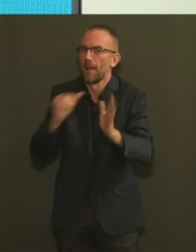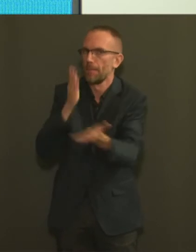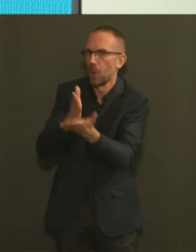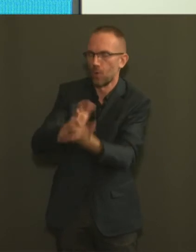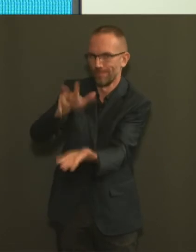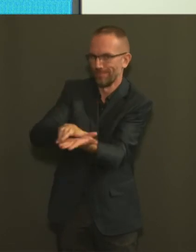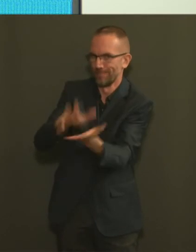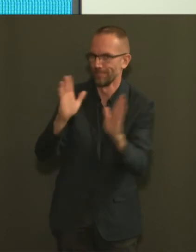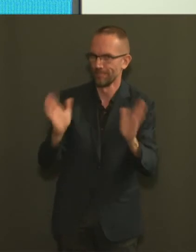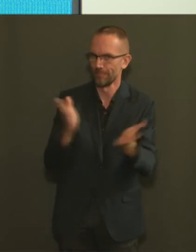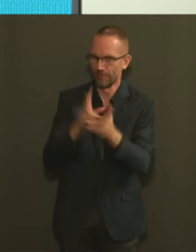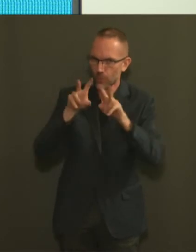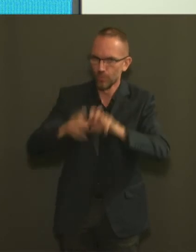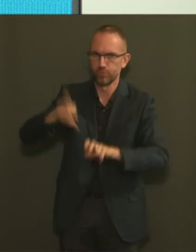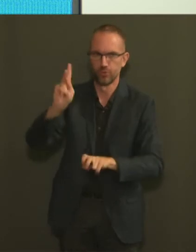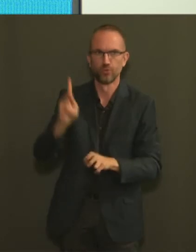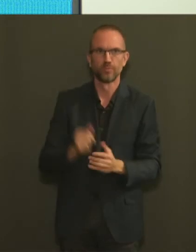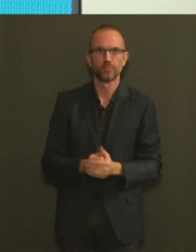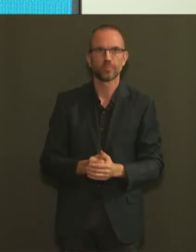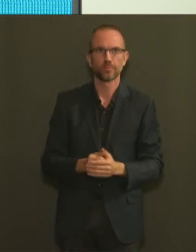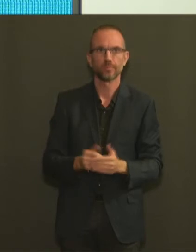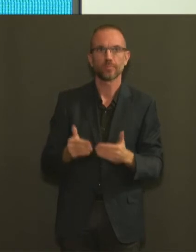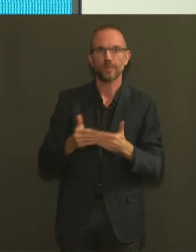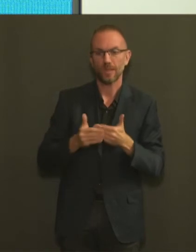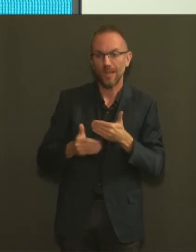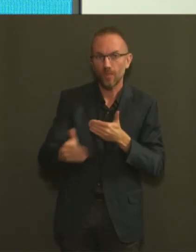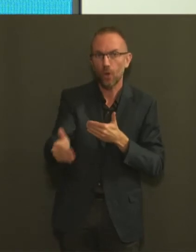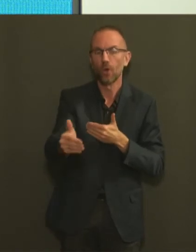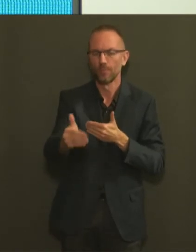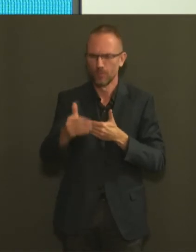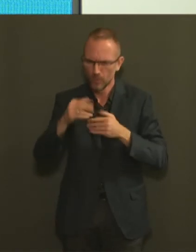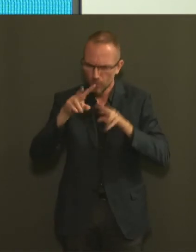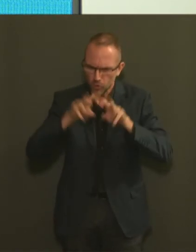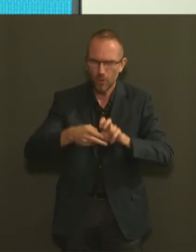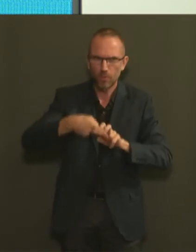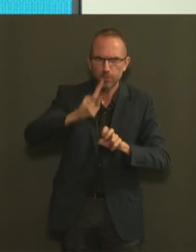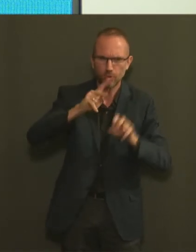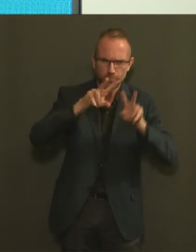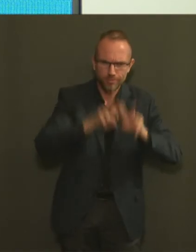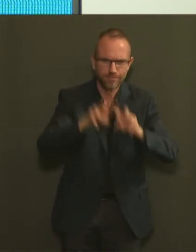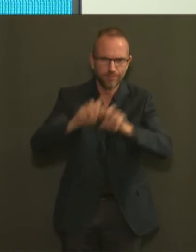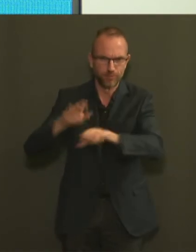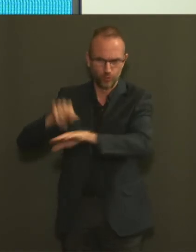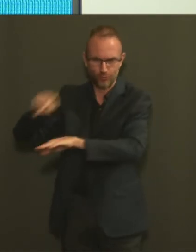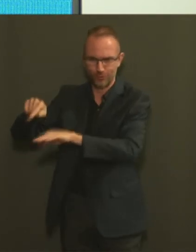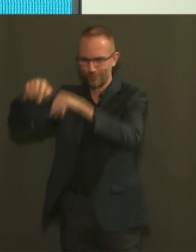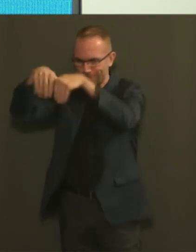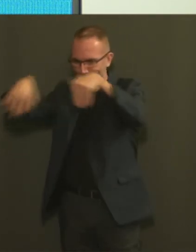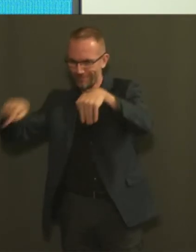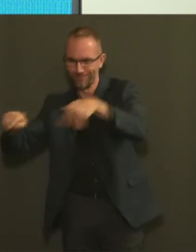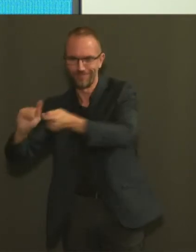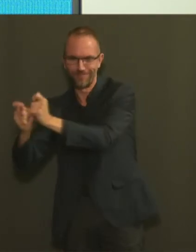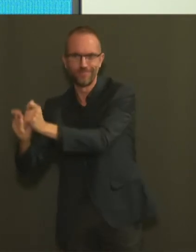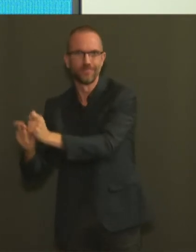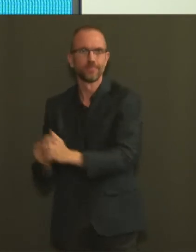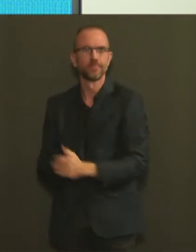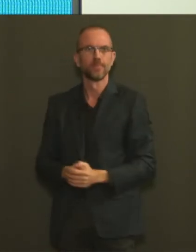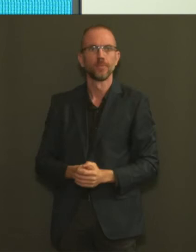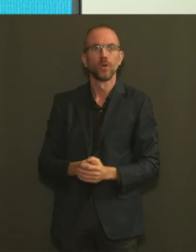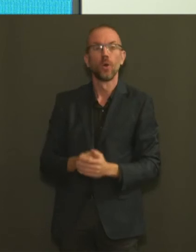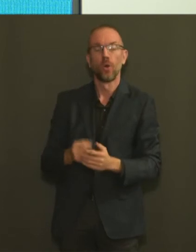il faut encore attendre un certain nombre de données et de recherche pour savoir si réellement elle est plus contagieuse